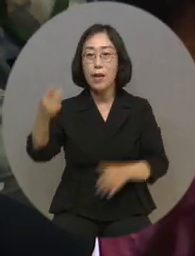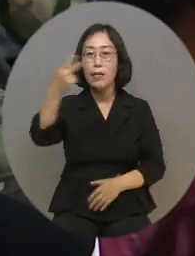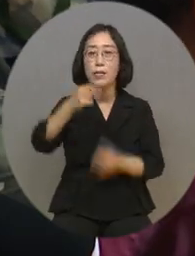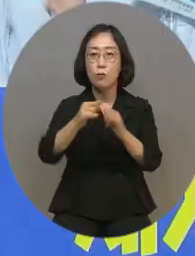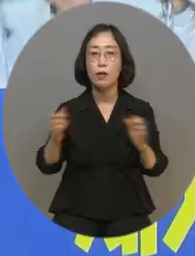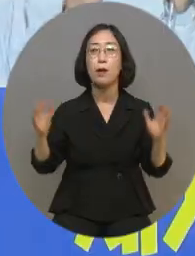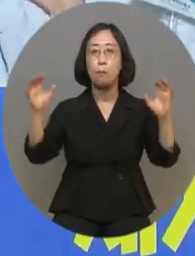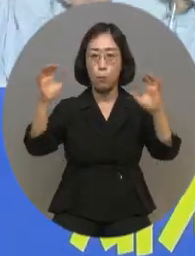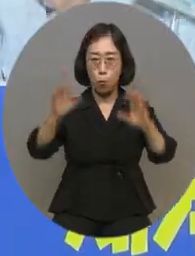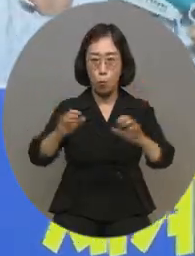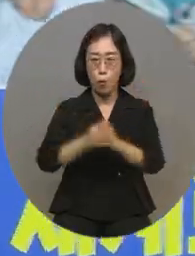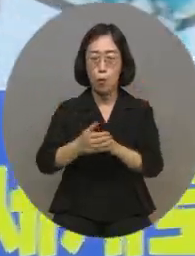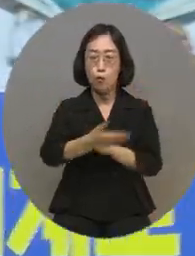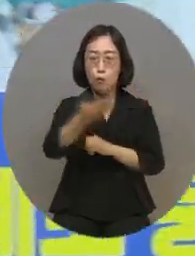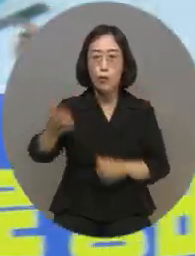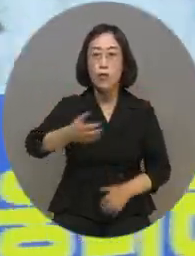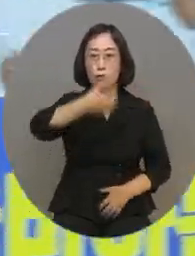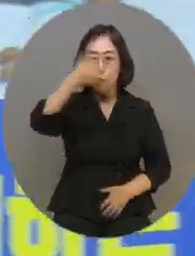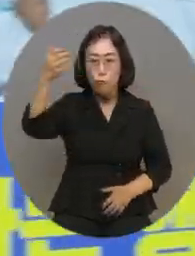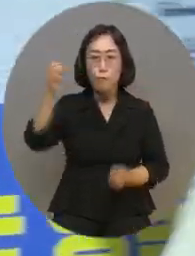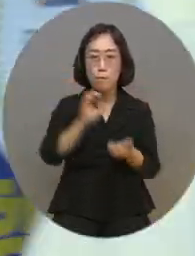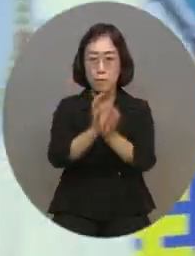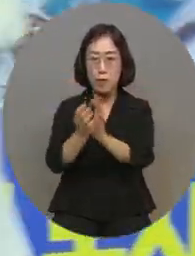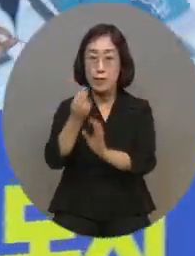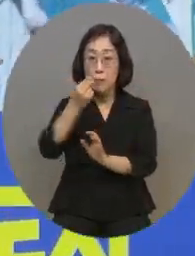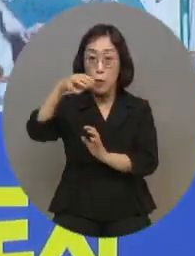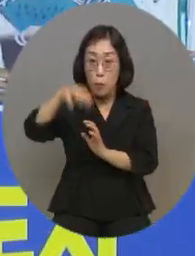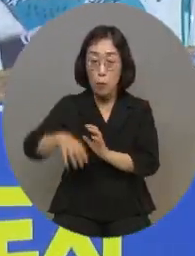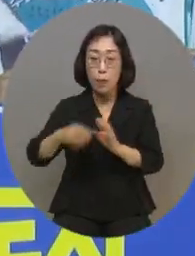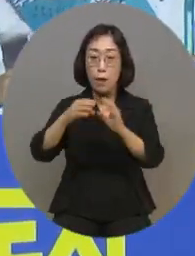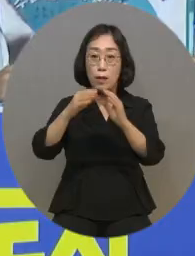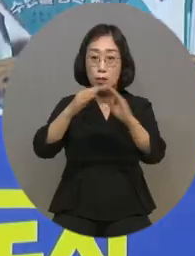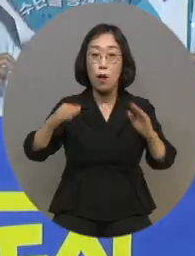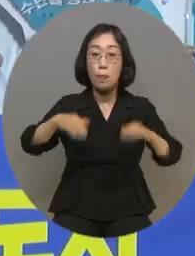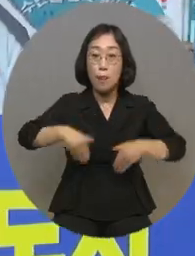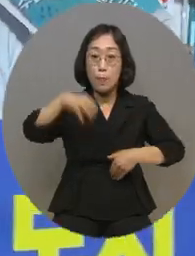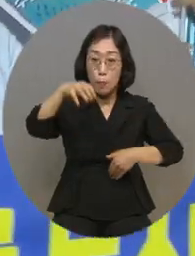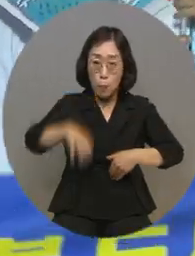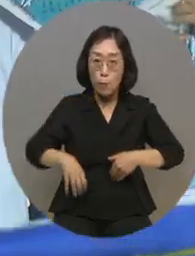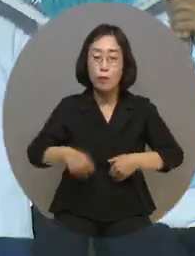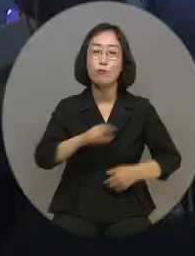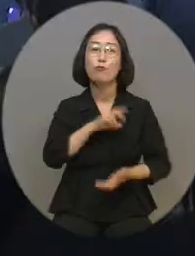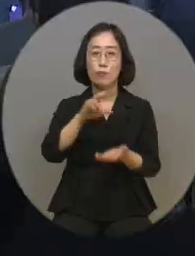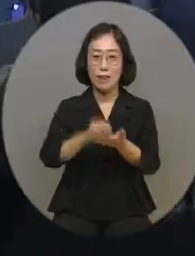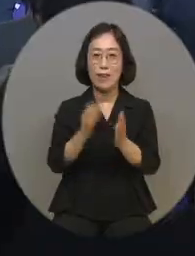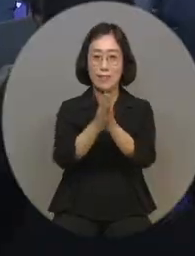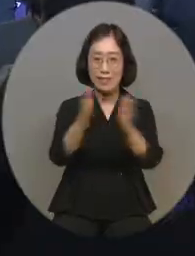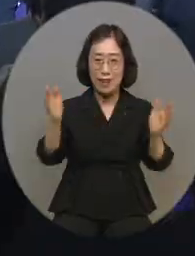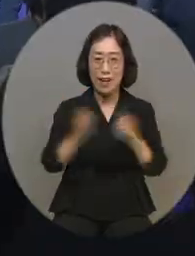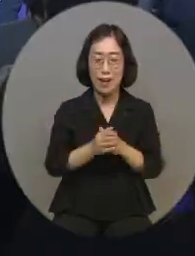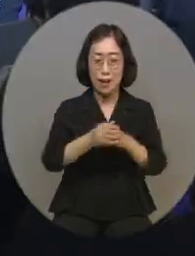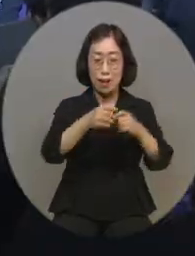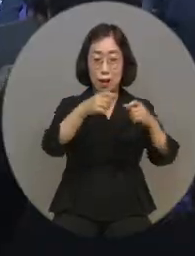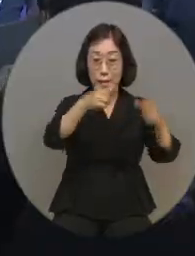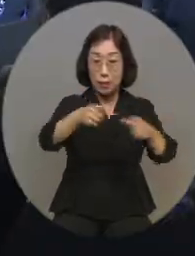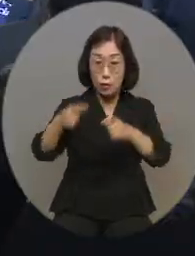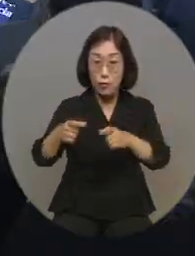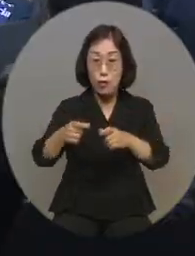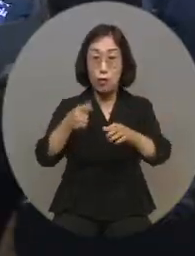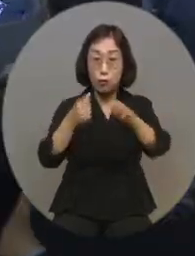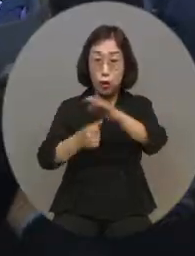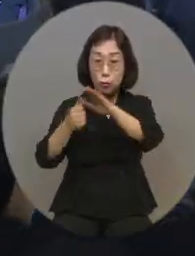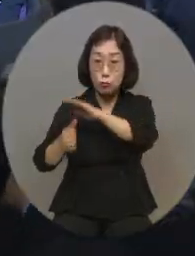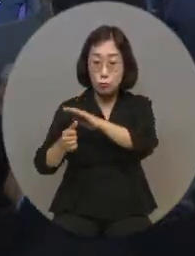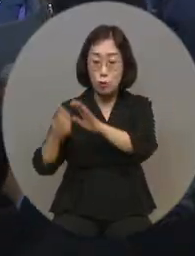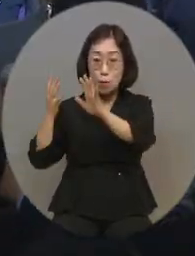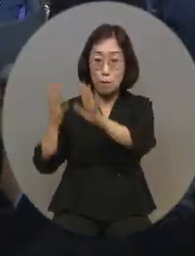가운데 우리들의 꿈, 피어나라 생명의 땅 전남에서라는 주제로 진행됐습니다. 각 지역 선수들을 소개하며